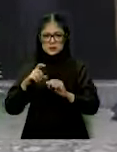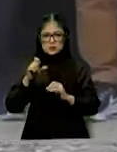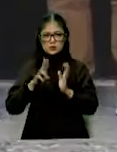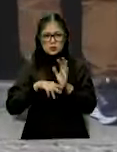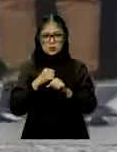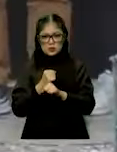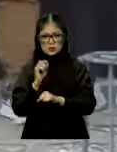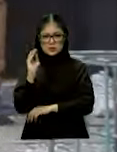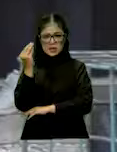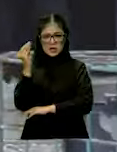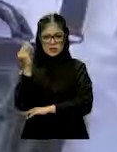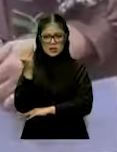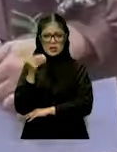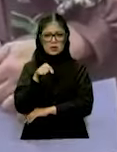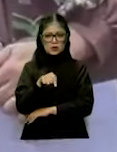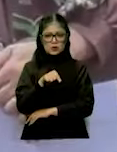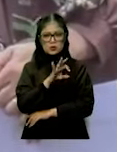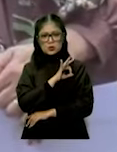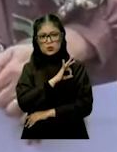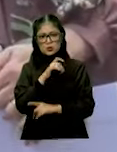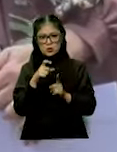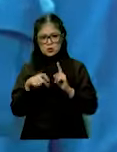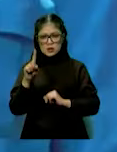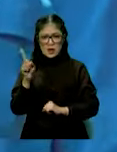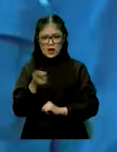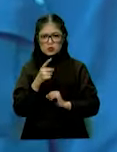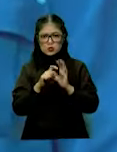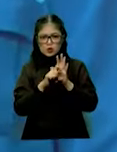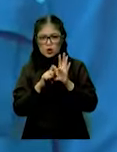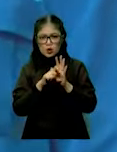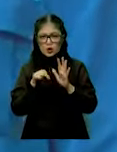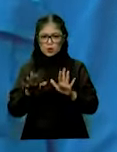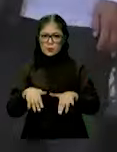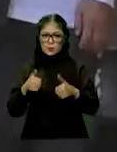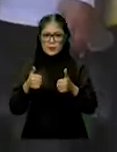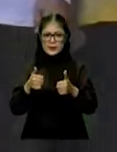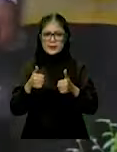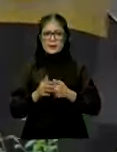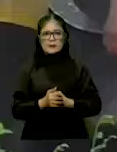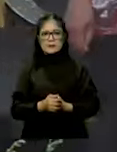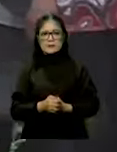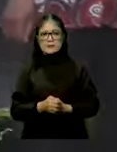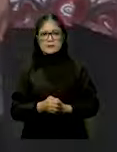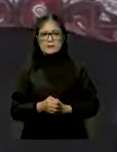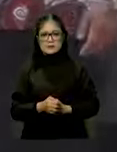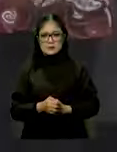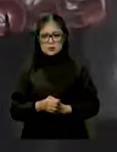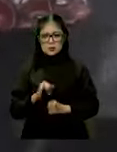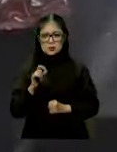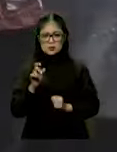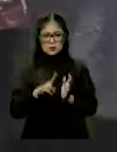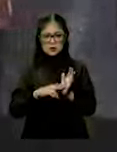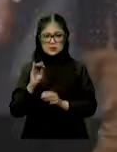Jokowi agar menjadi teladan etik bagi aparat di bawahnya dalam menjaga netralitas Win Sunan Kalijaga juga